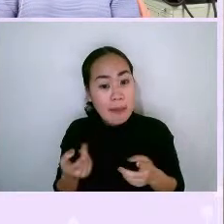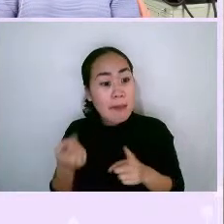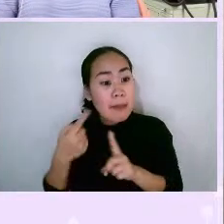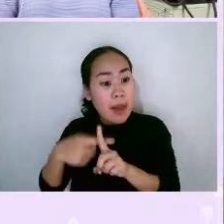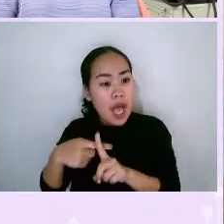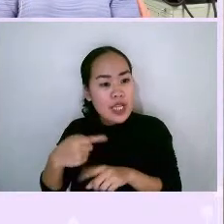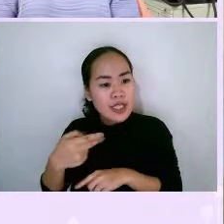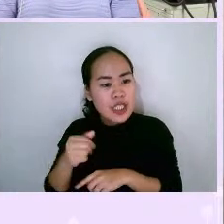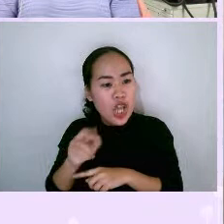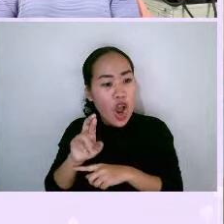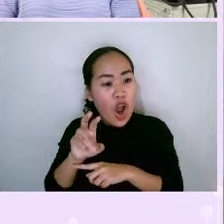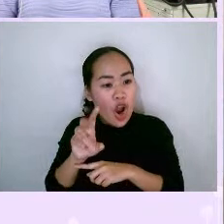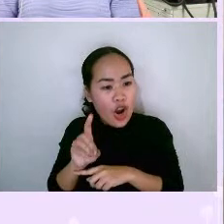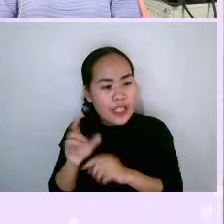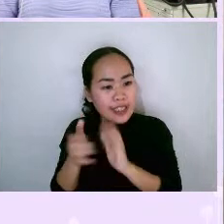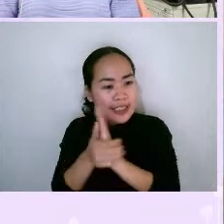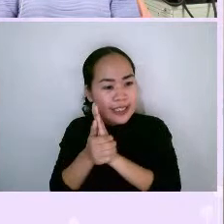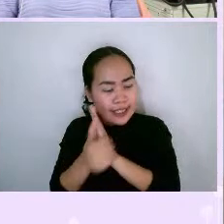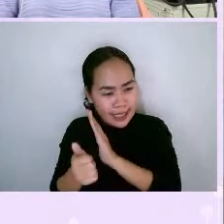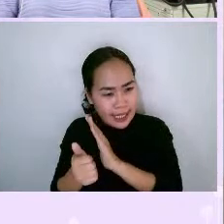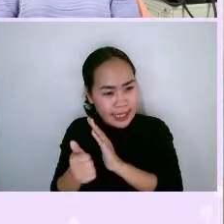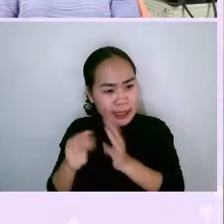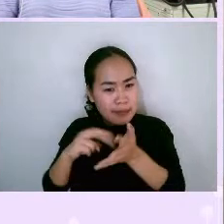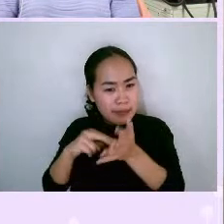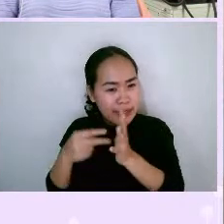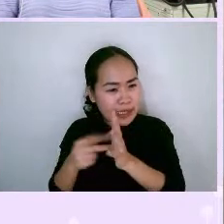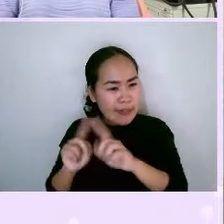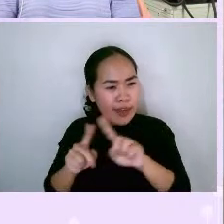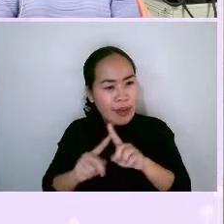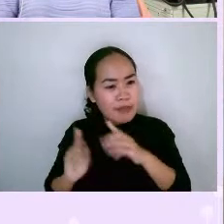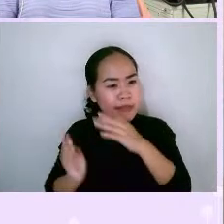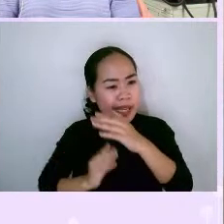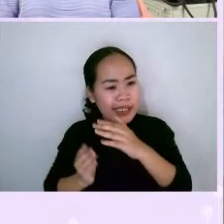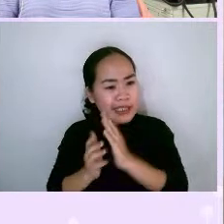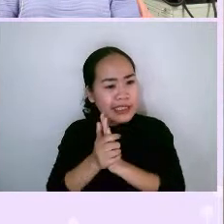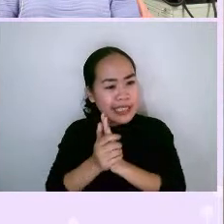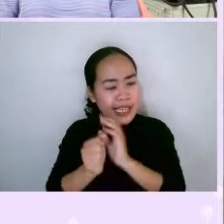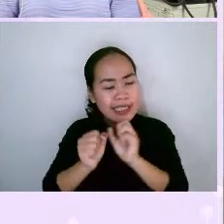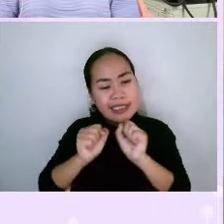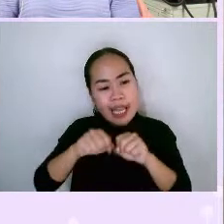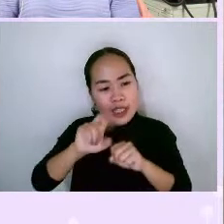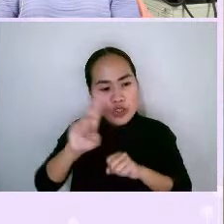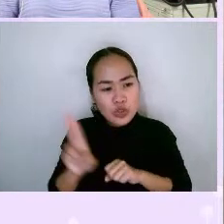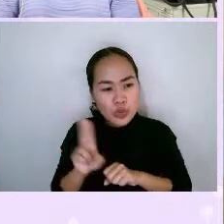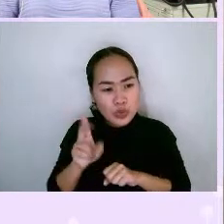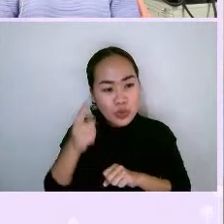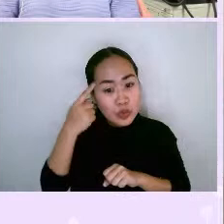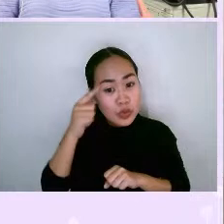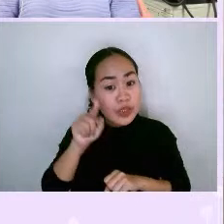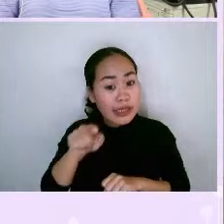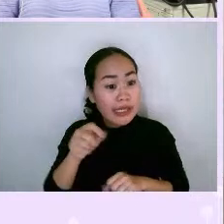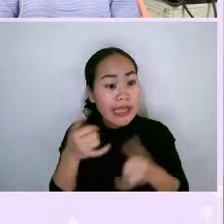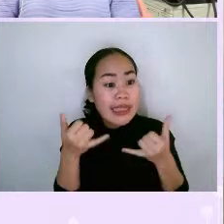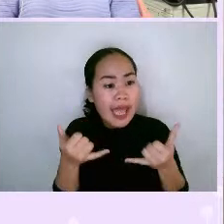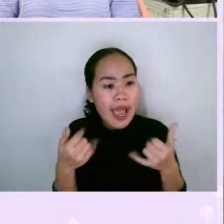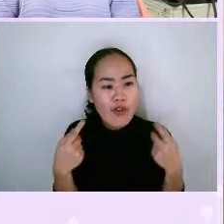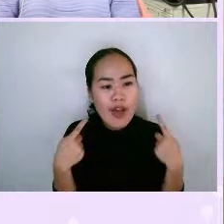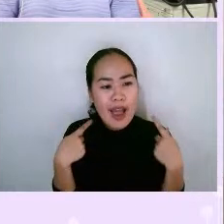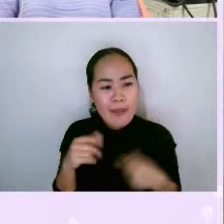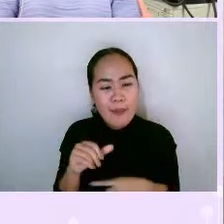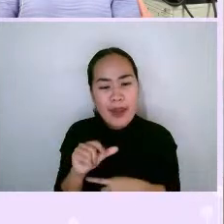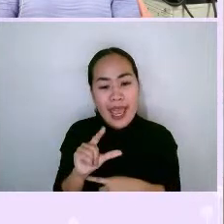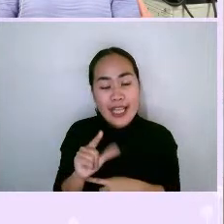na-recommend for a job order position at the Office of the Market Inspector under the Treasury of the Office of LGU